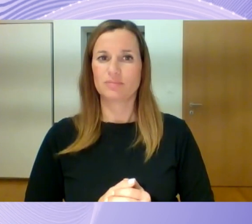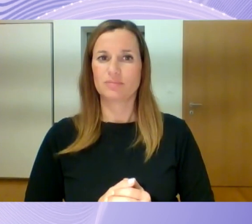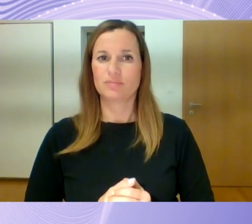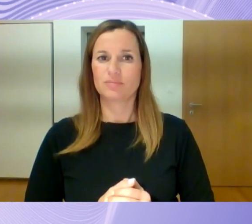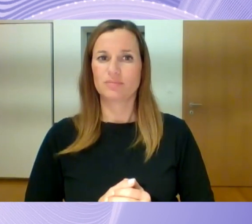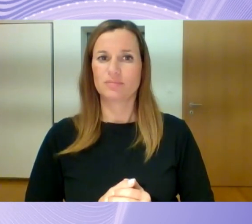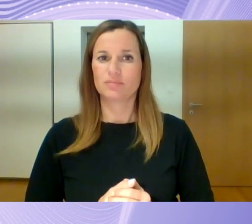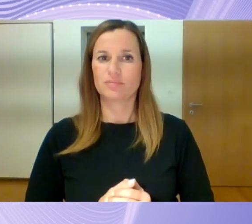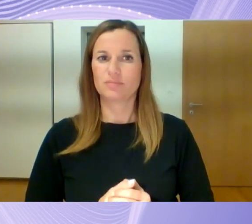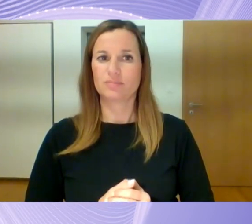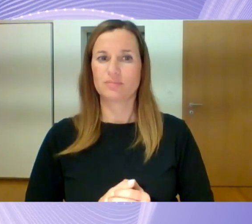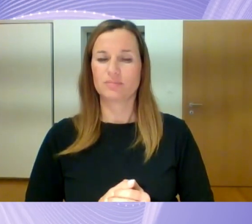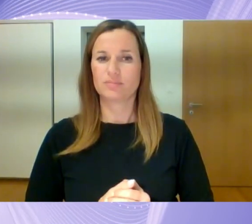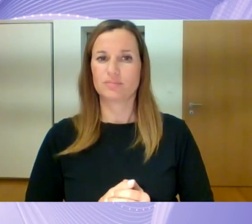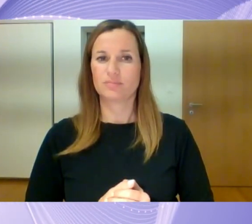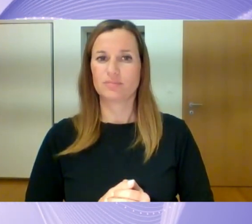Dobro.